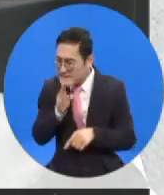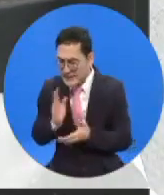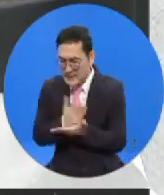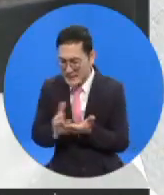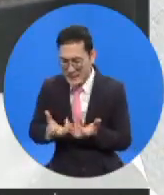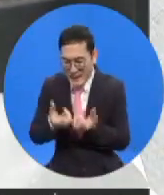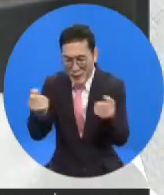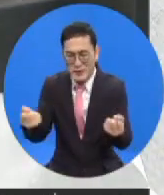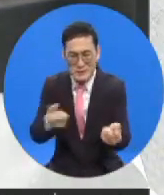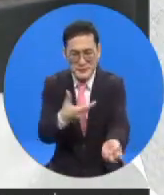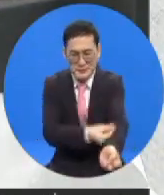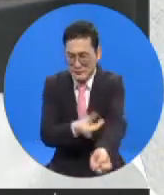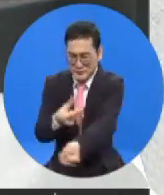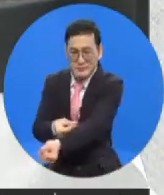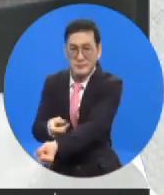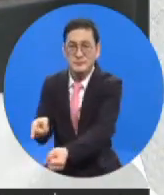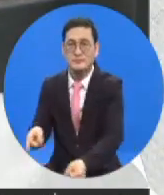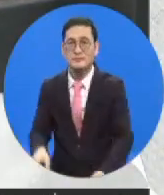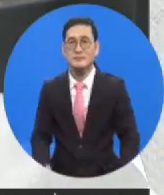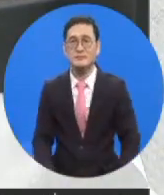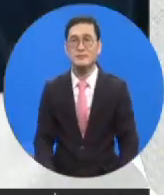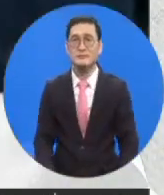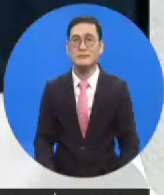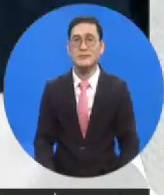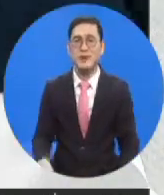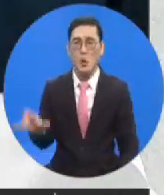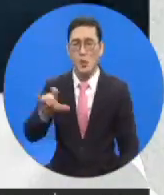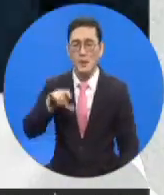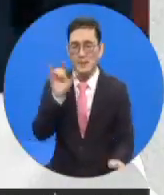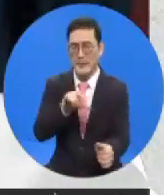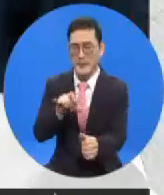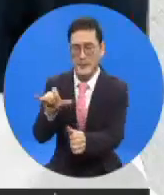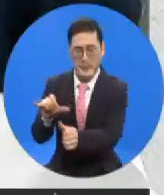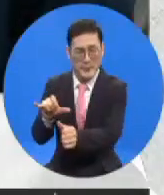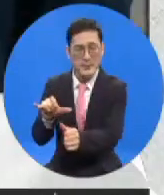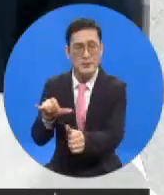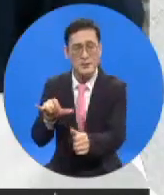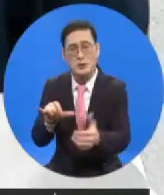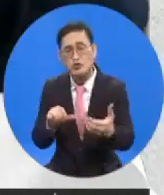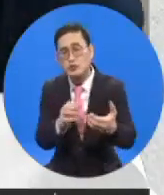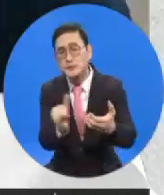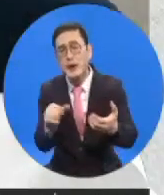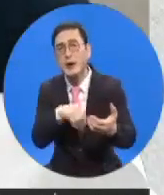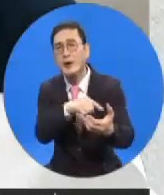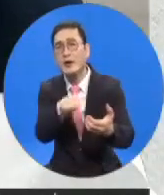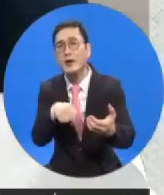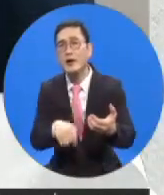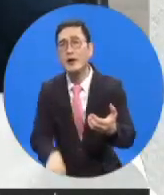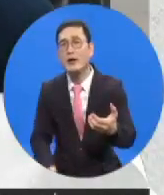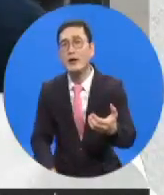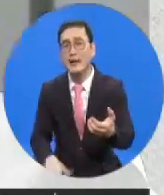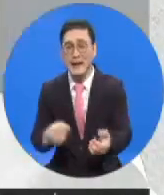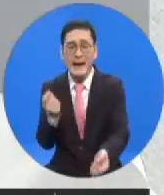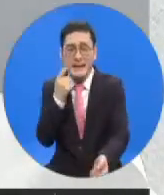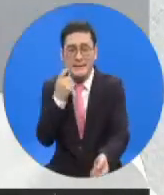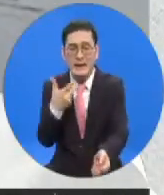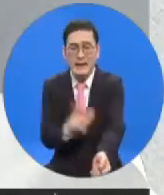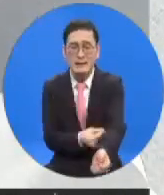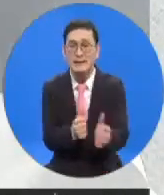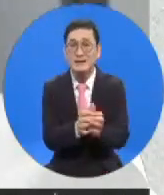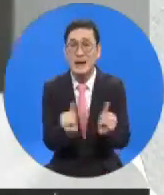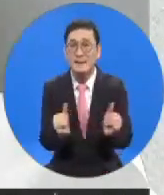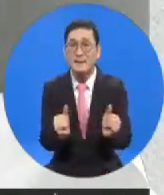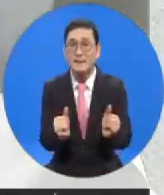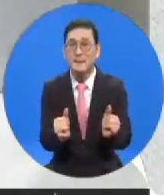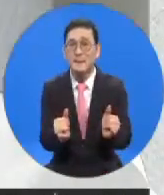코로나에 확진된 사람이 90명이 조금 넘는 거예요. 그 90명이 조금 넘는 사람들을 확인해 보니까 가짜 백신을 맞았던 사람들이